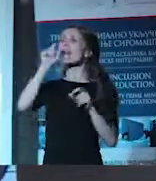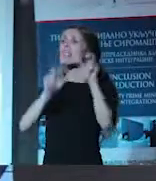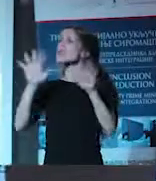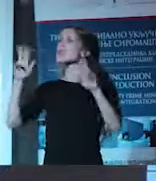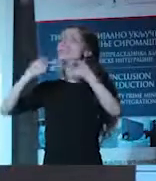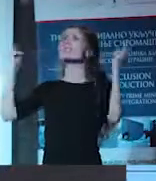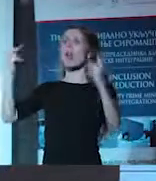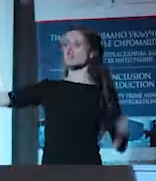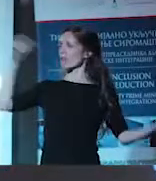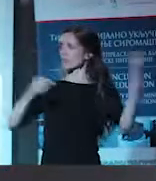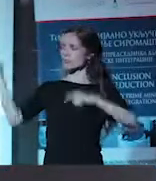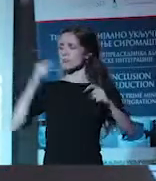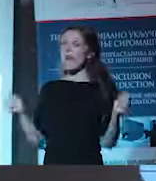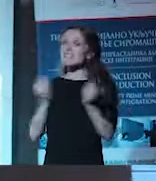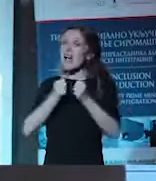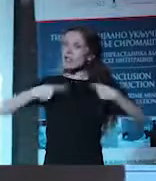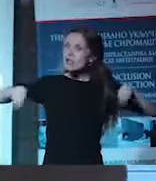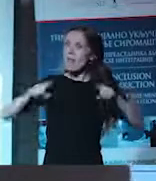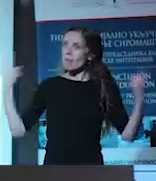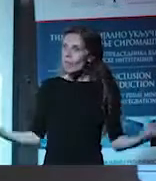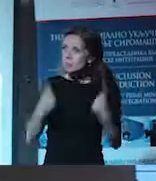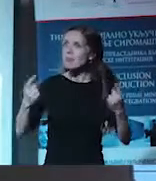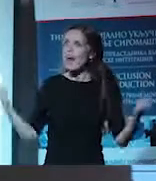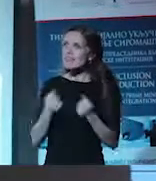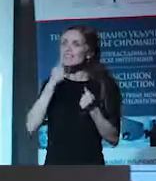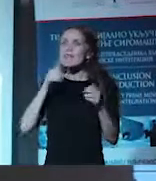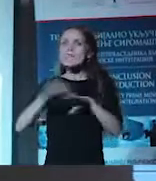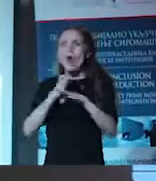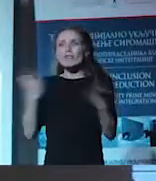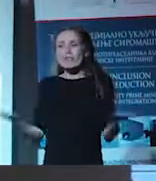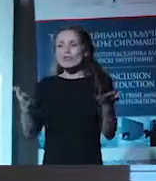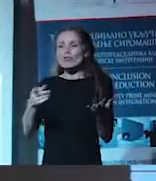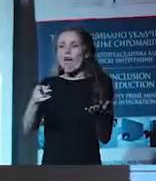dođe i zajedno sa nama promoviše aktivizam i motiviše lokalce na uključivanje,